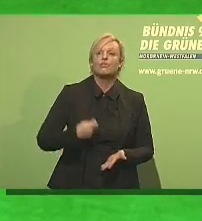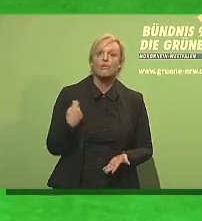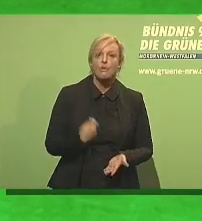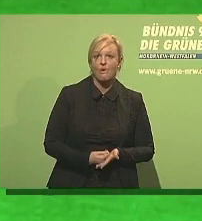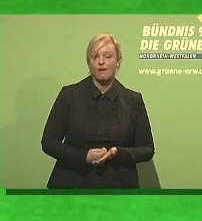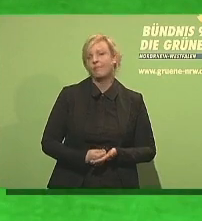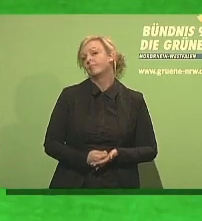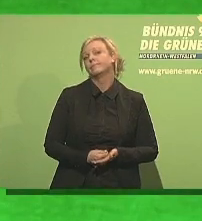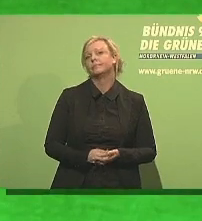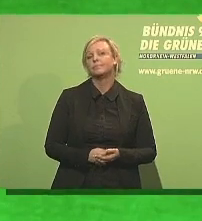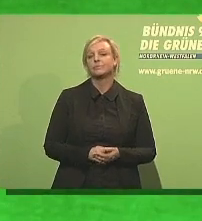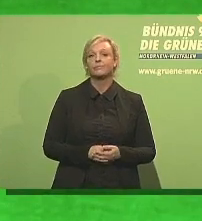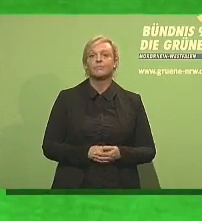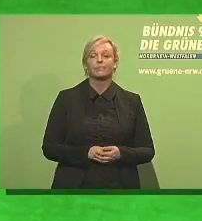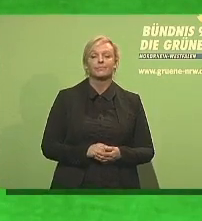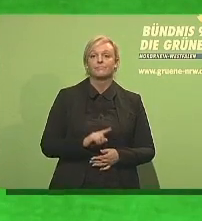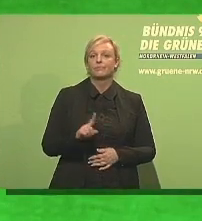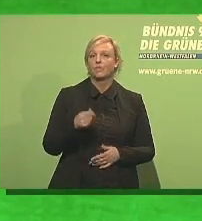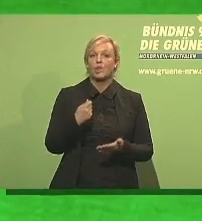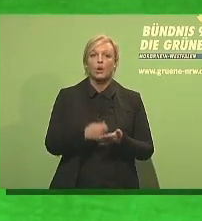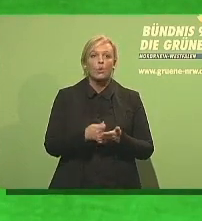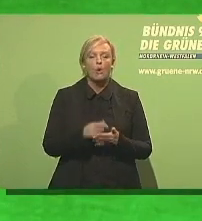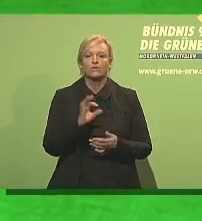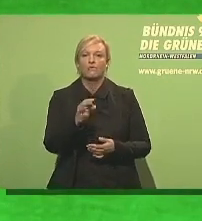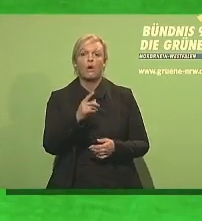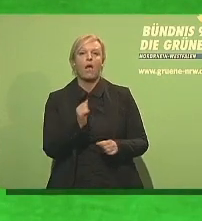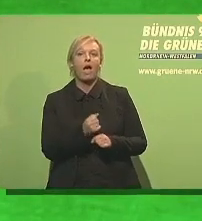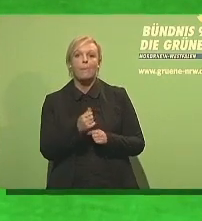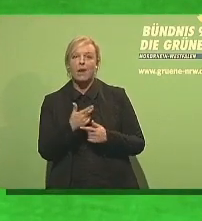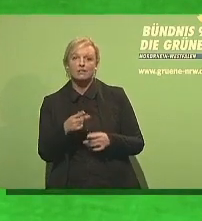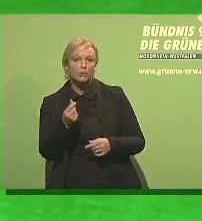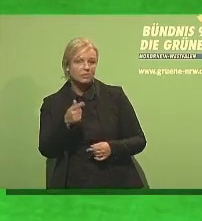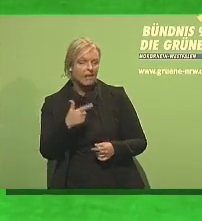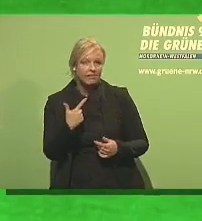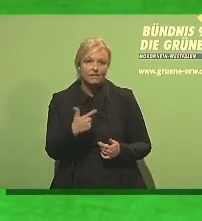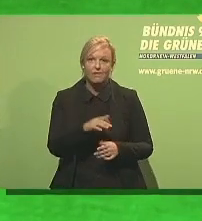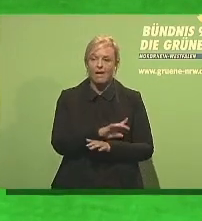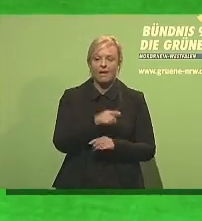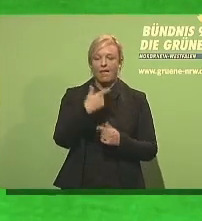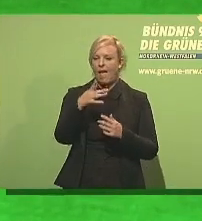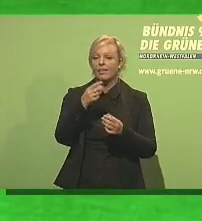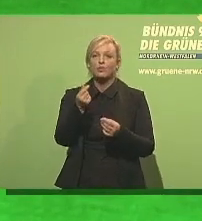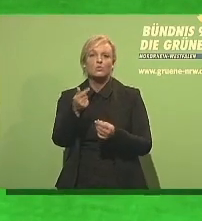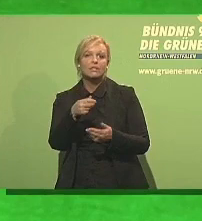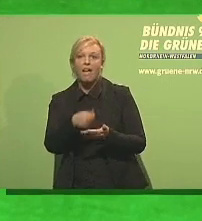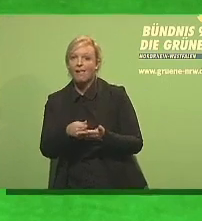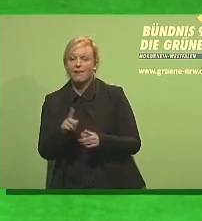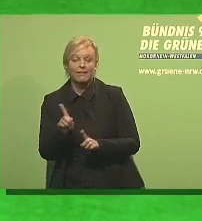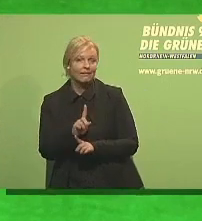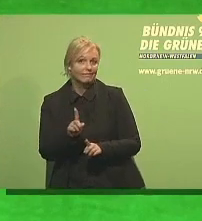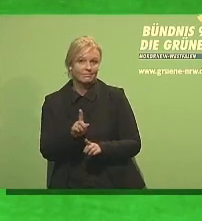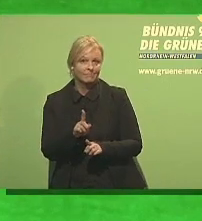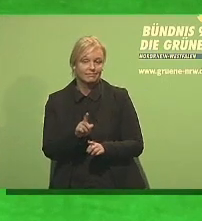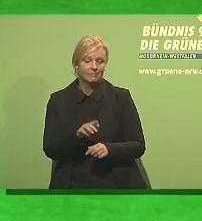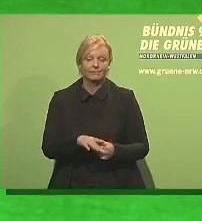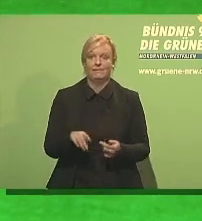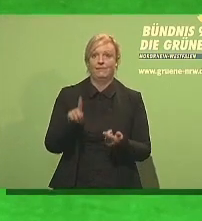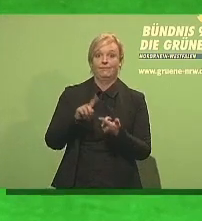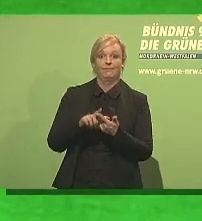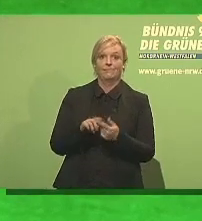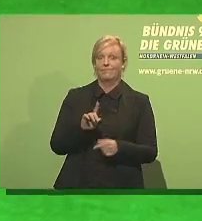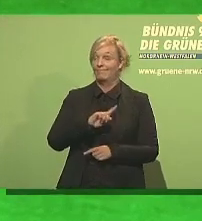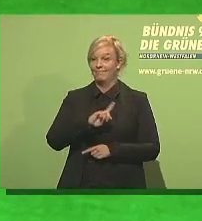nicht nur wegen der Kosten für Arbeitslosengeld II oder andere Sozialtransfers. Und ebenfalls nicht nur wegen